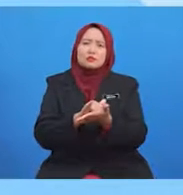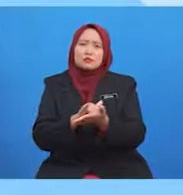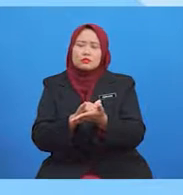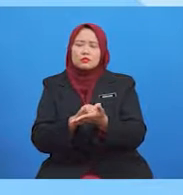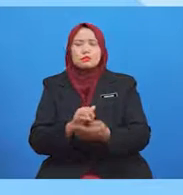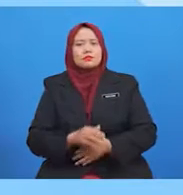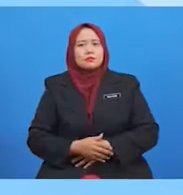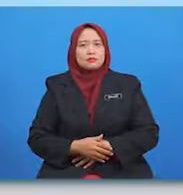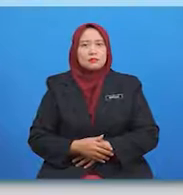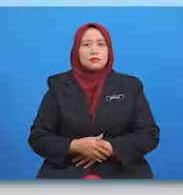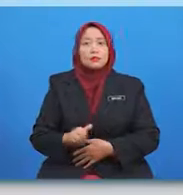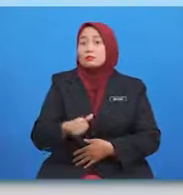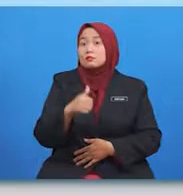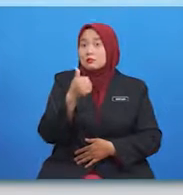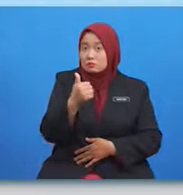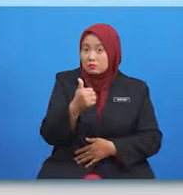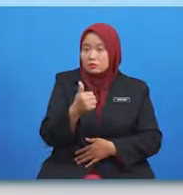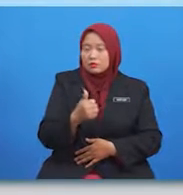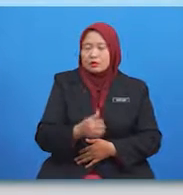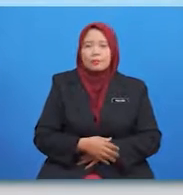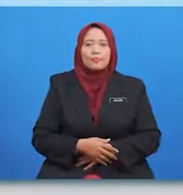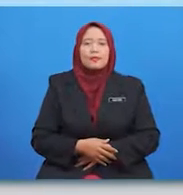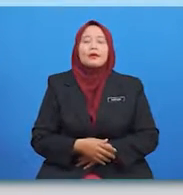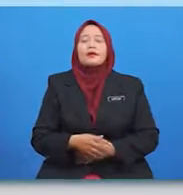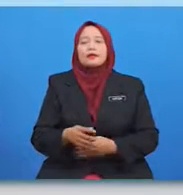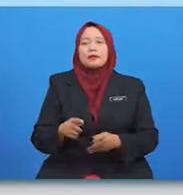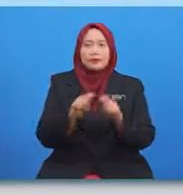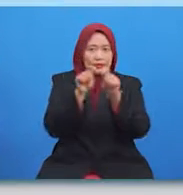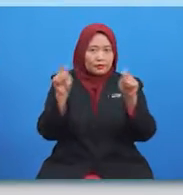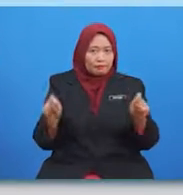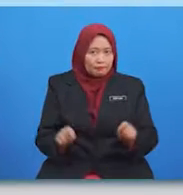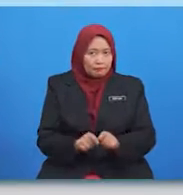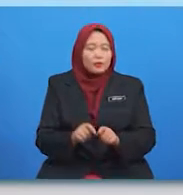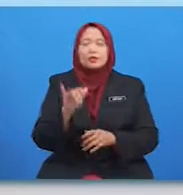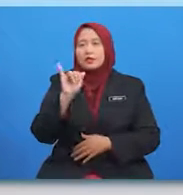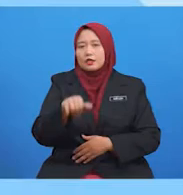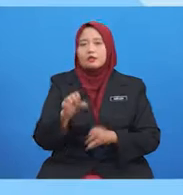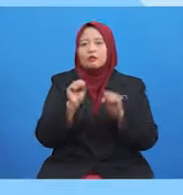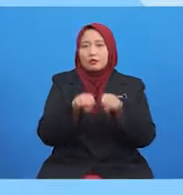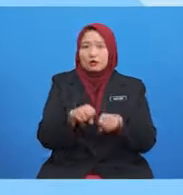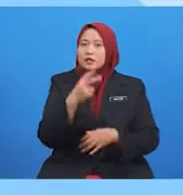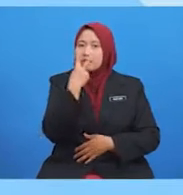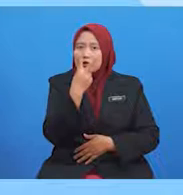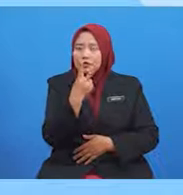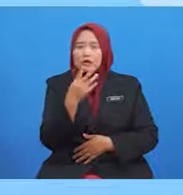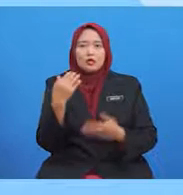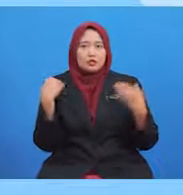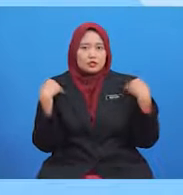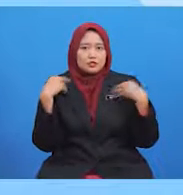Hebat murid-murid. Antara tempat-tempat yang boleh dilihat simbol ini adalah